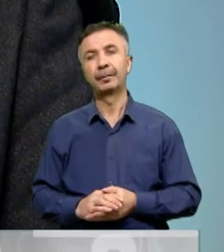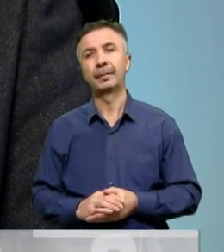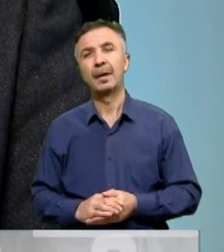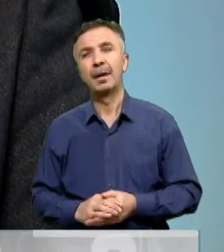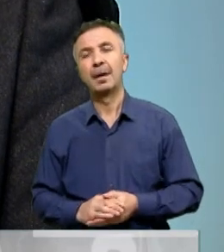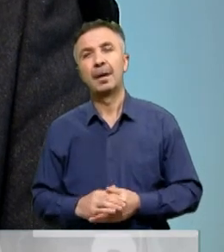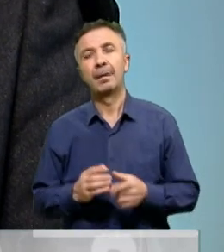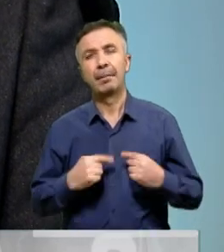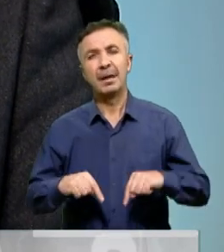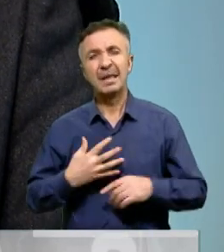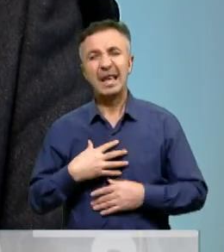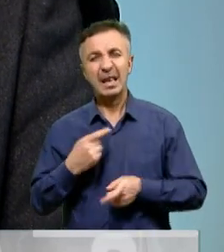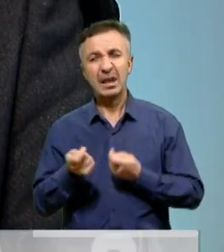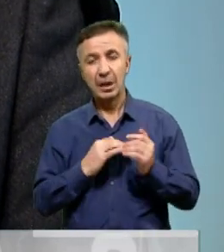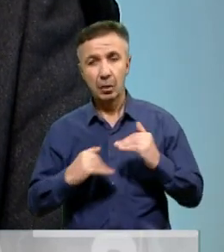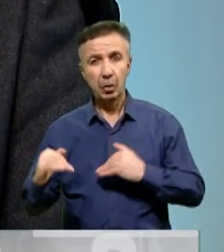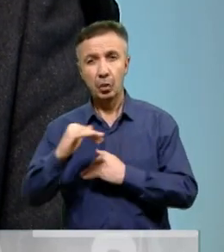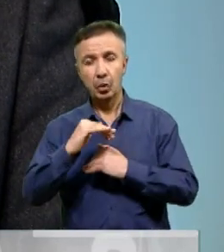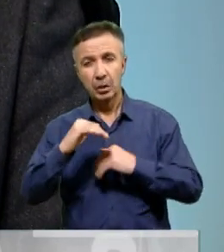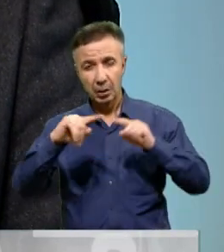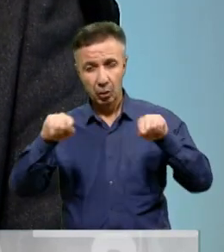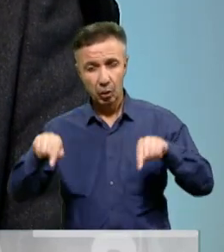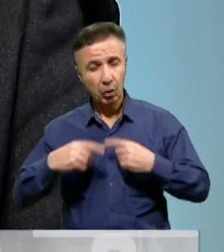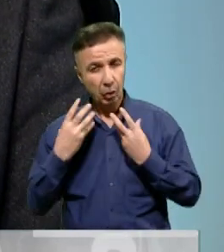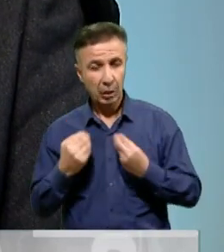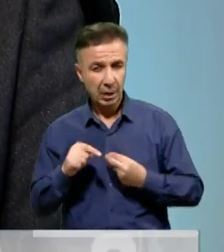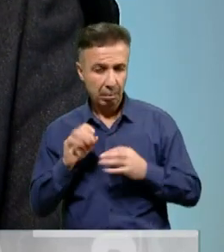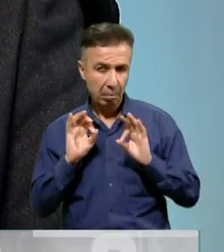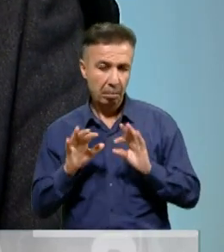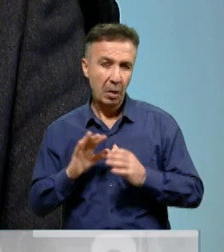Biz Din İşleri Yüksek Kurulu olarak bu şekilde